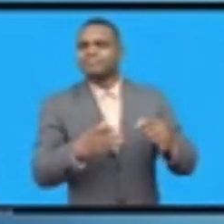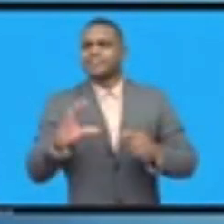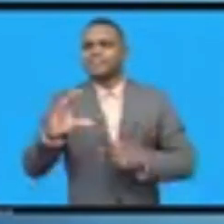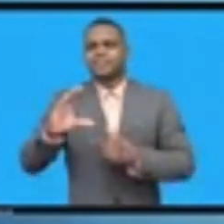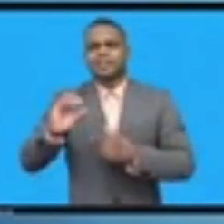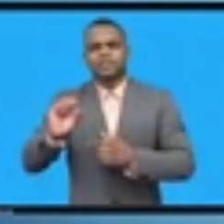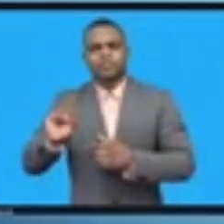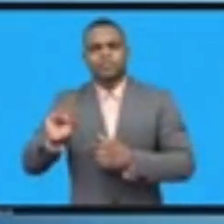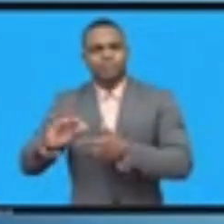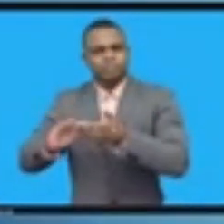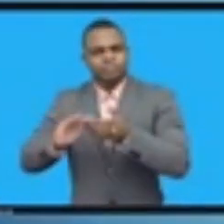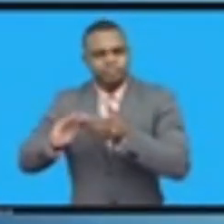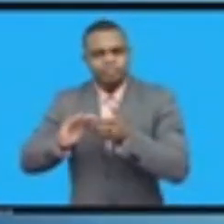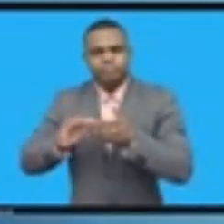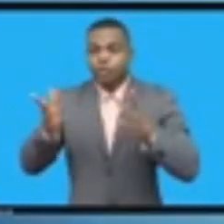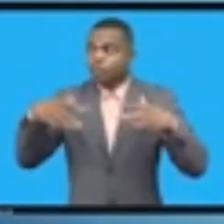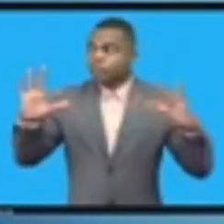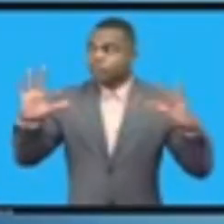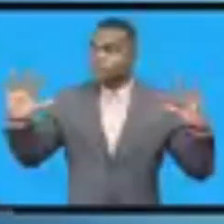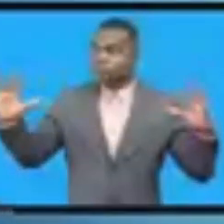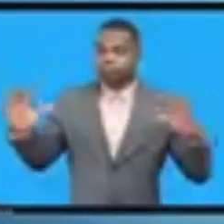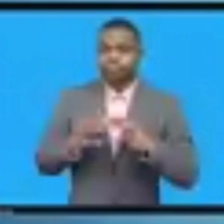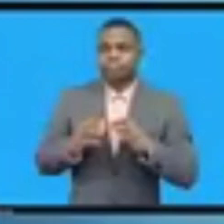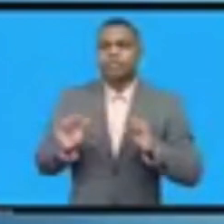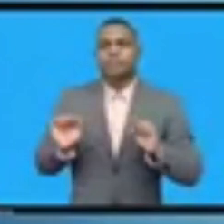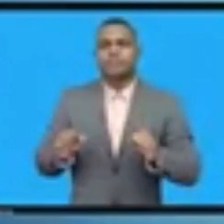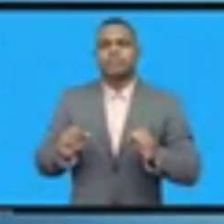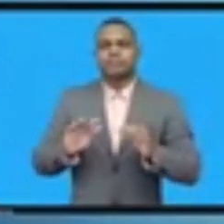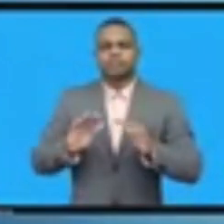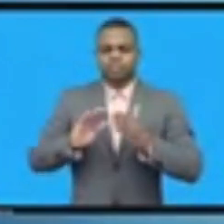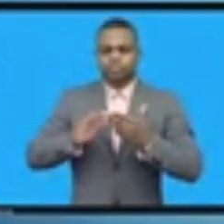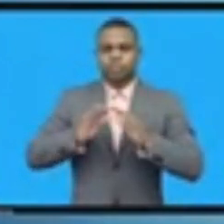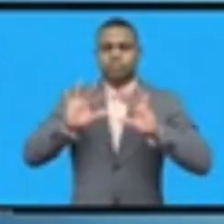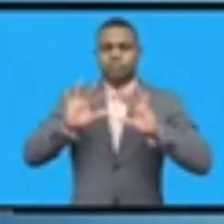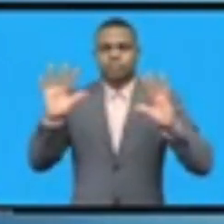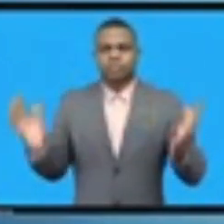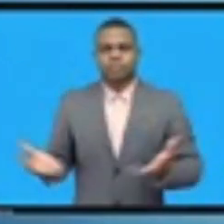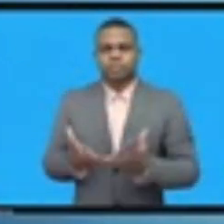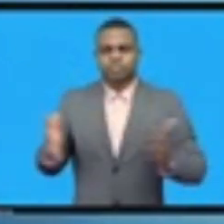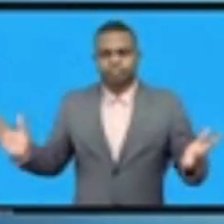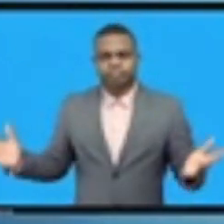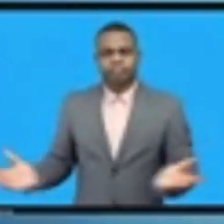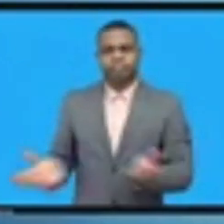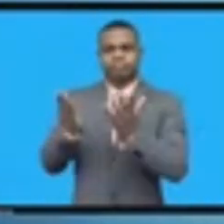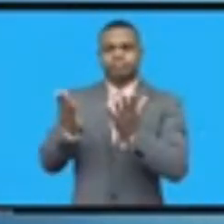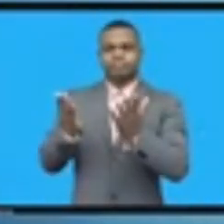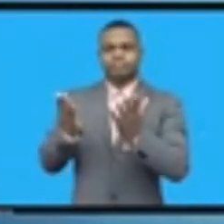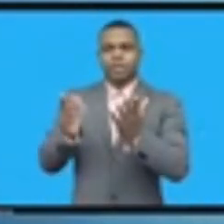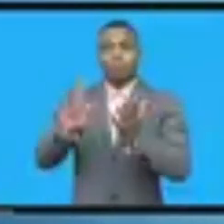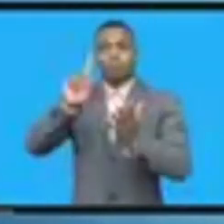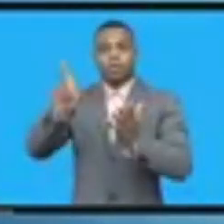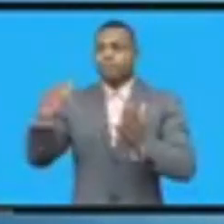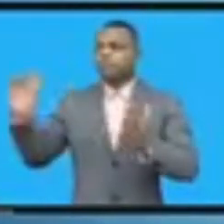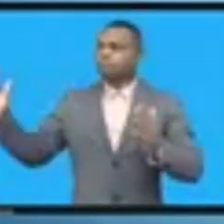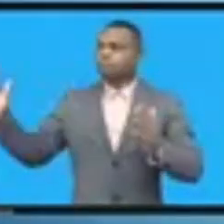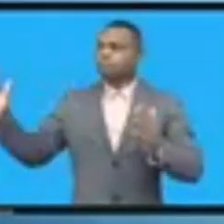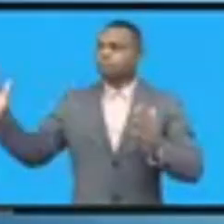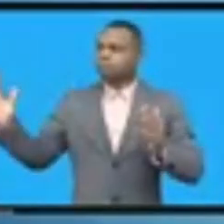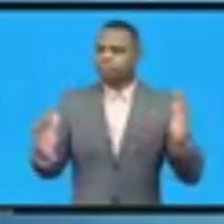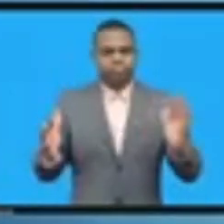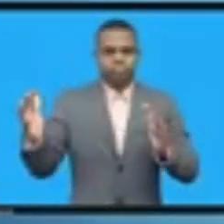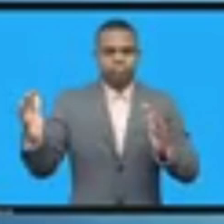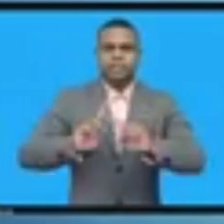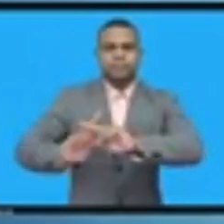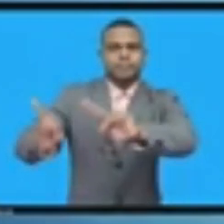们的合作的这样的一个氛围呢，也是可以帮助我们去这个调动相关的资